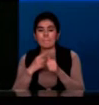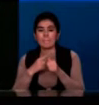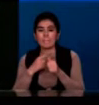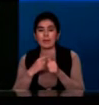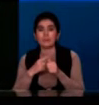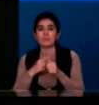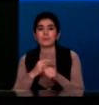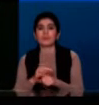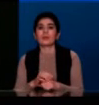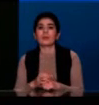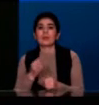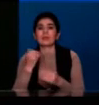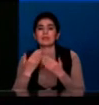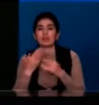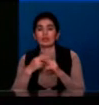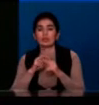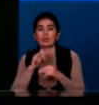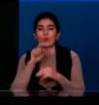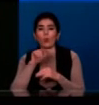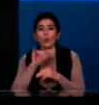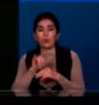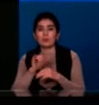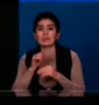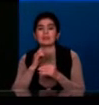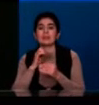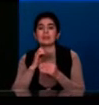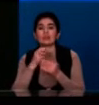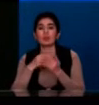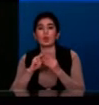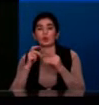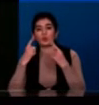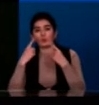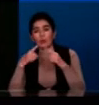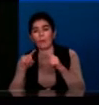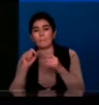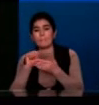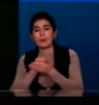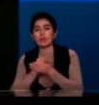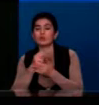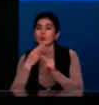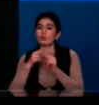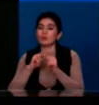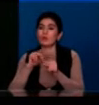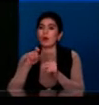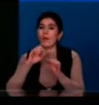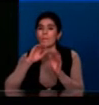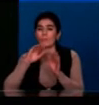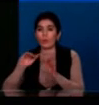папке. Если у нас этот файл находится в другой папке, то мы должны